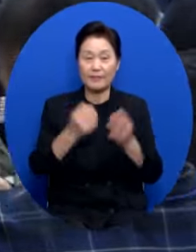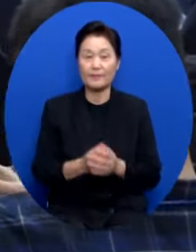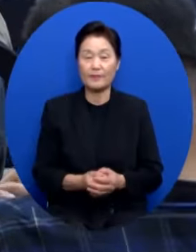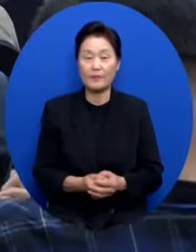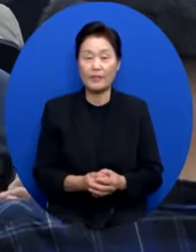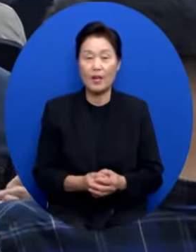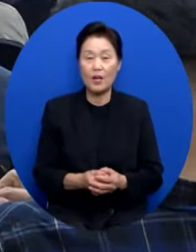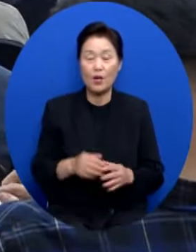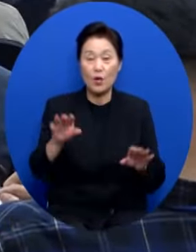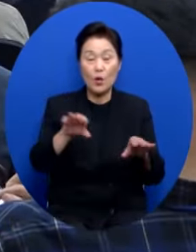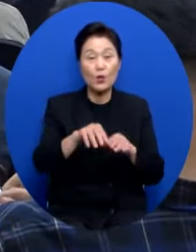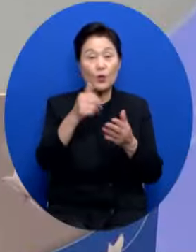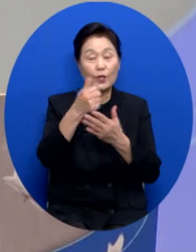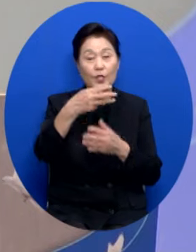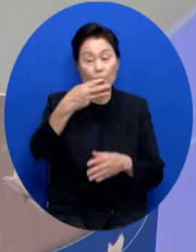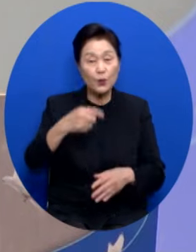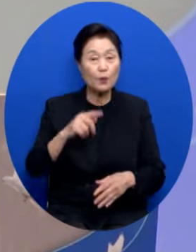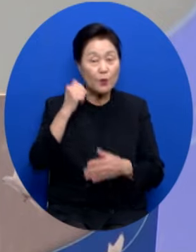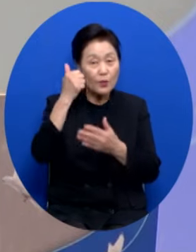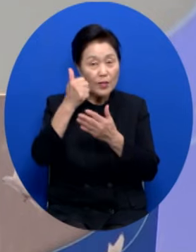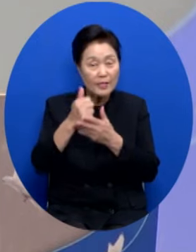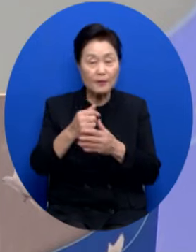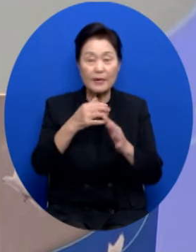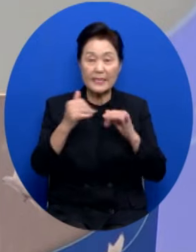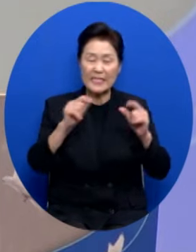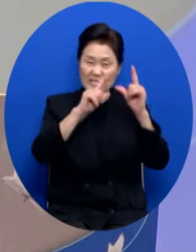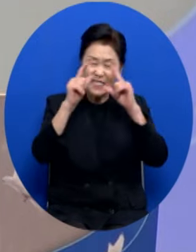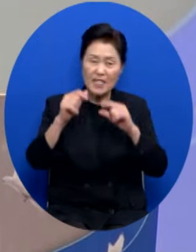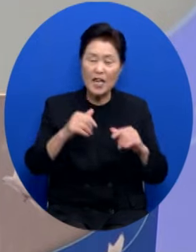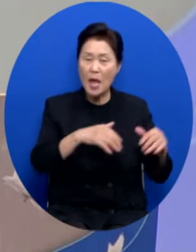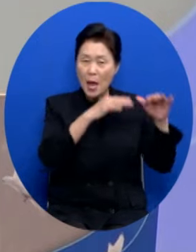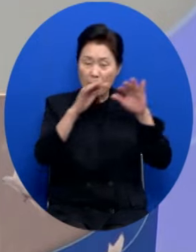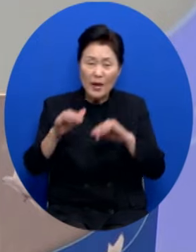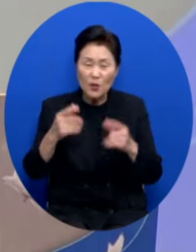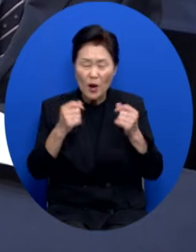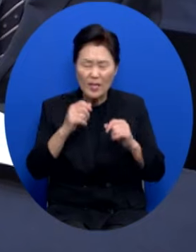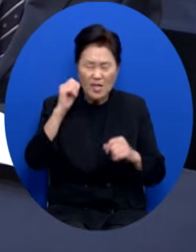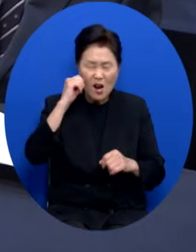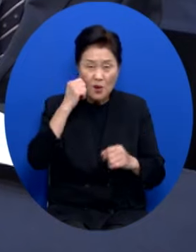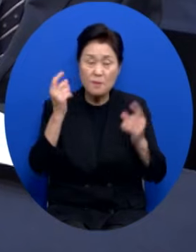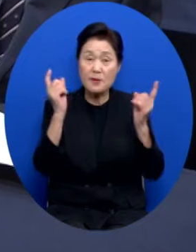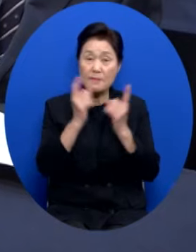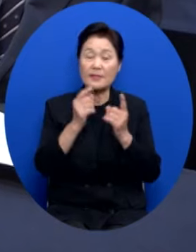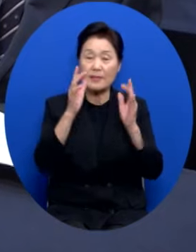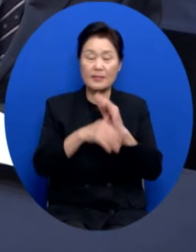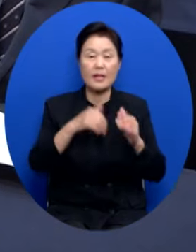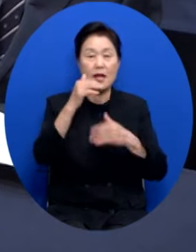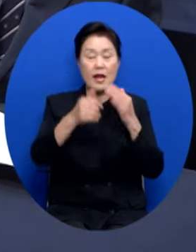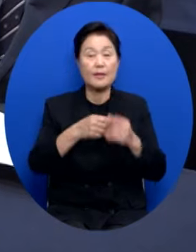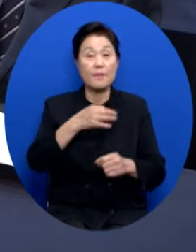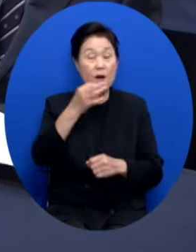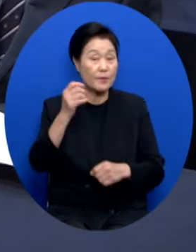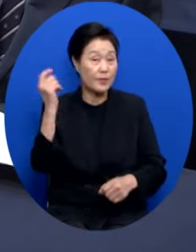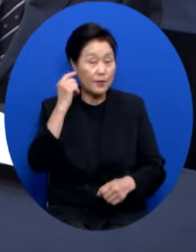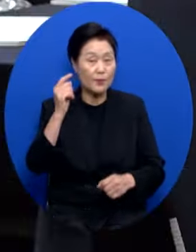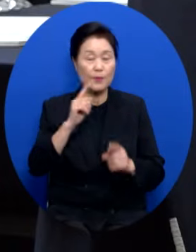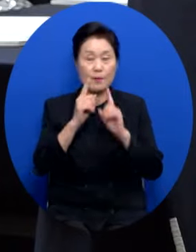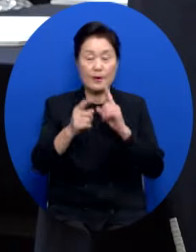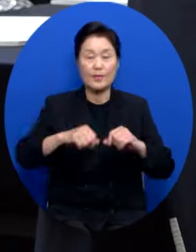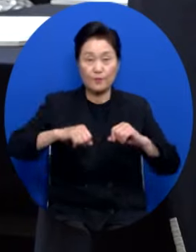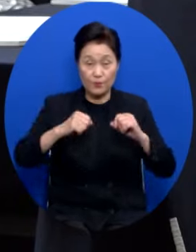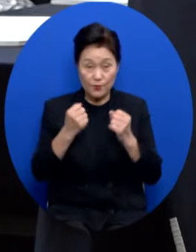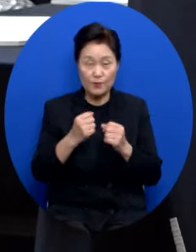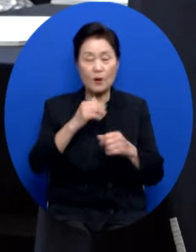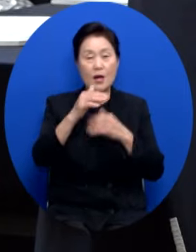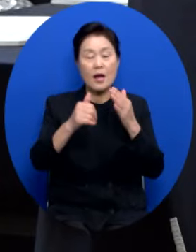개회의에서 총회장 류승동 목사는 인생의 풍랑을 만났을 때 하나님의 음성을 듣고 말씀에 순종하며 하나님의 위로에